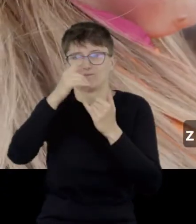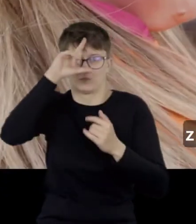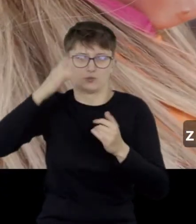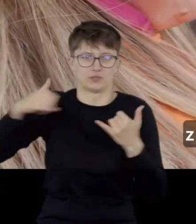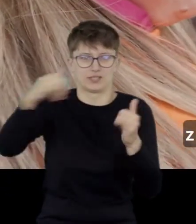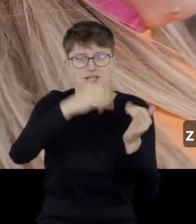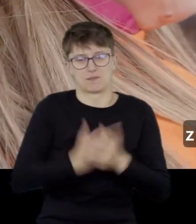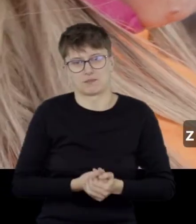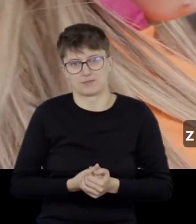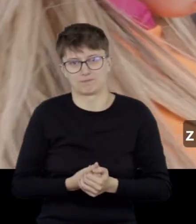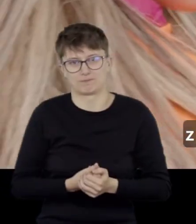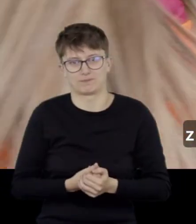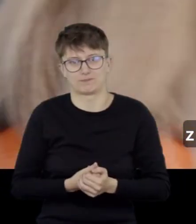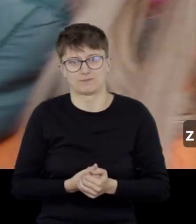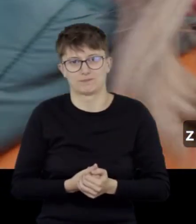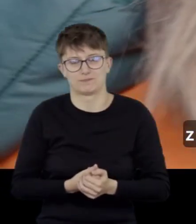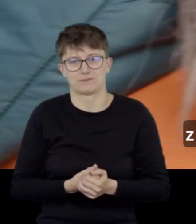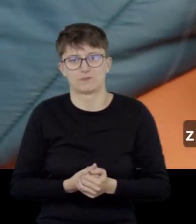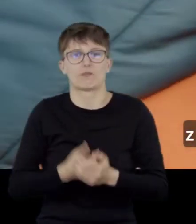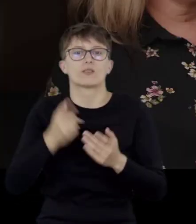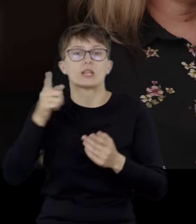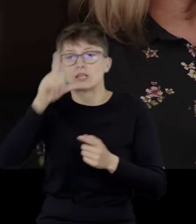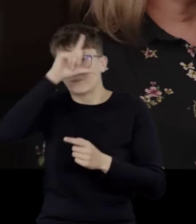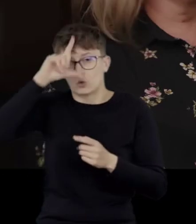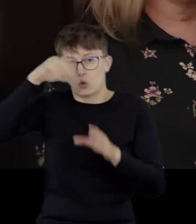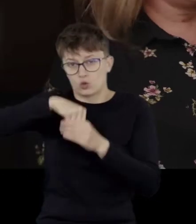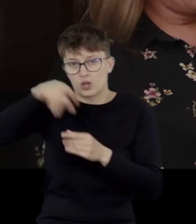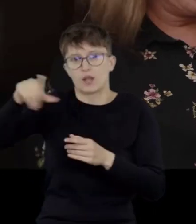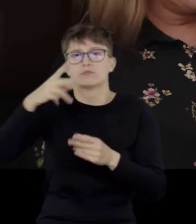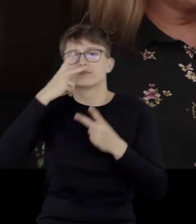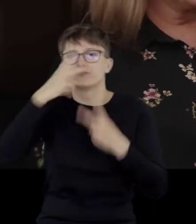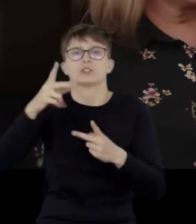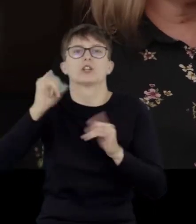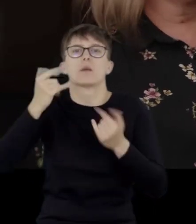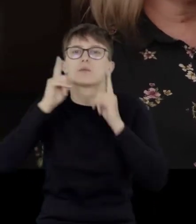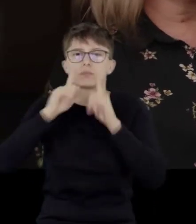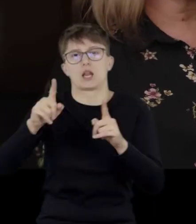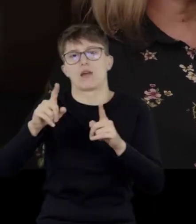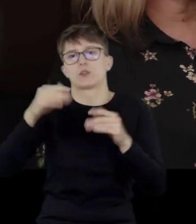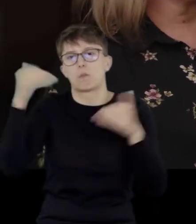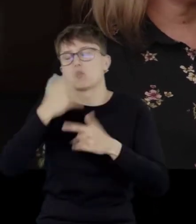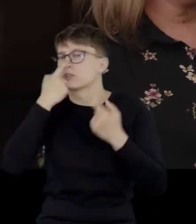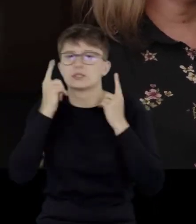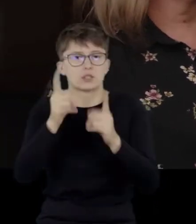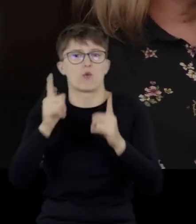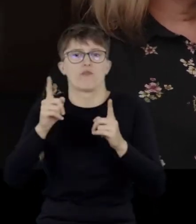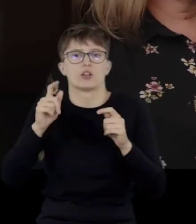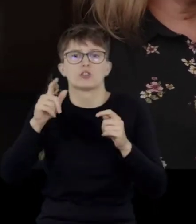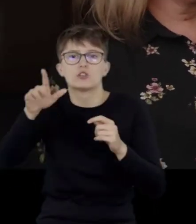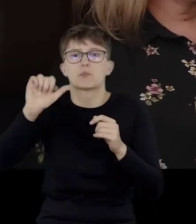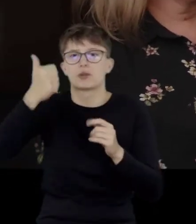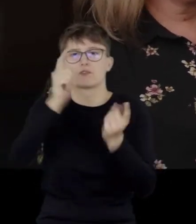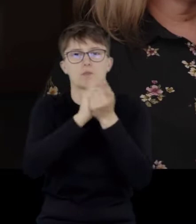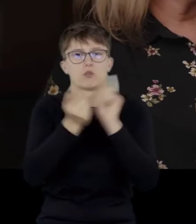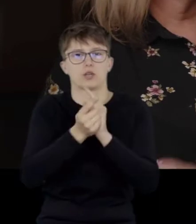taką solidarnością właśnie z innymi. W ludziach budzi się odwaga. Naprawdę można to zauważyć,